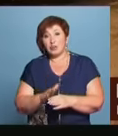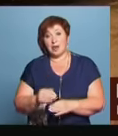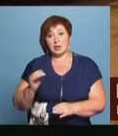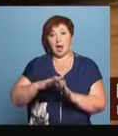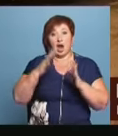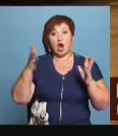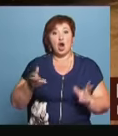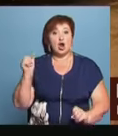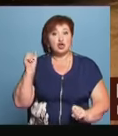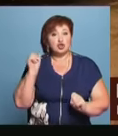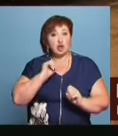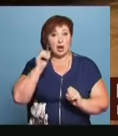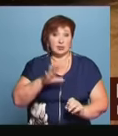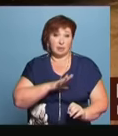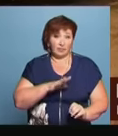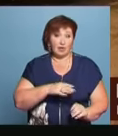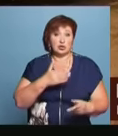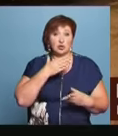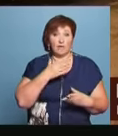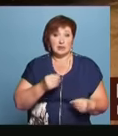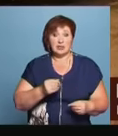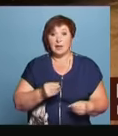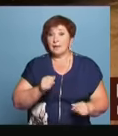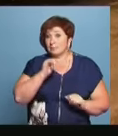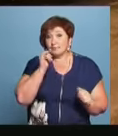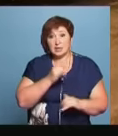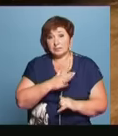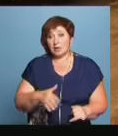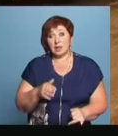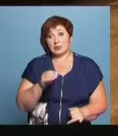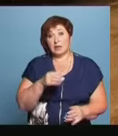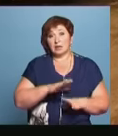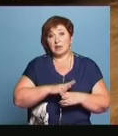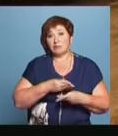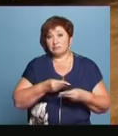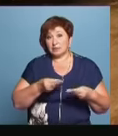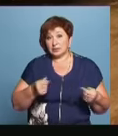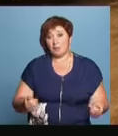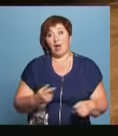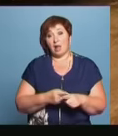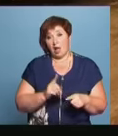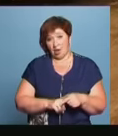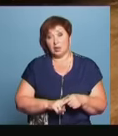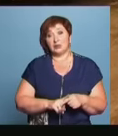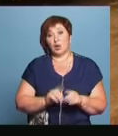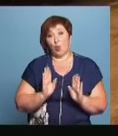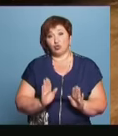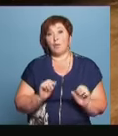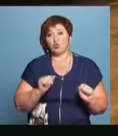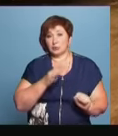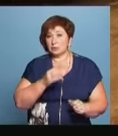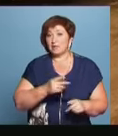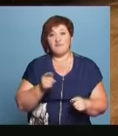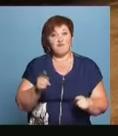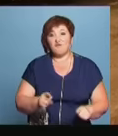от времени бывала, что в весенний период не справлялась эта шахта, размывала. А это сооружение уже, можно сказать, вечное